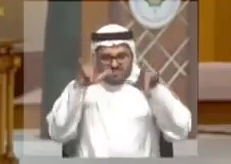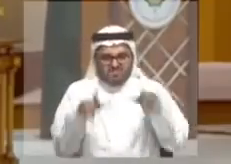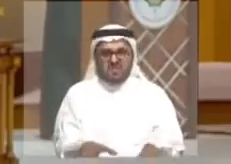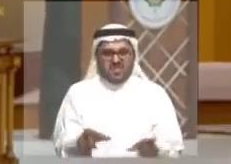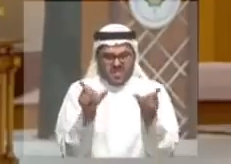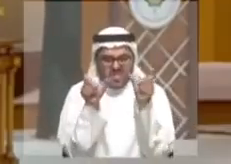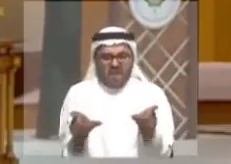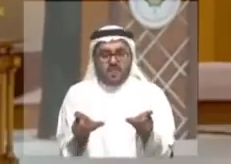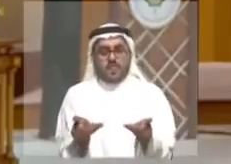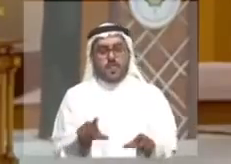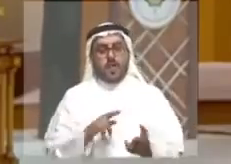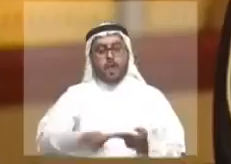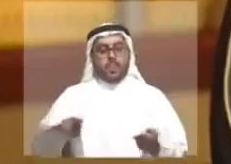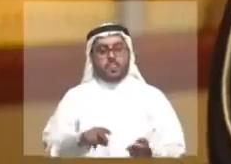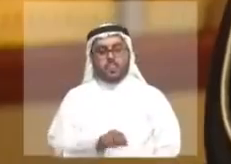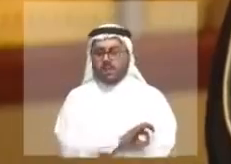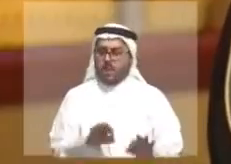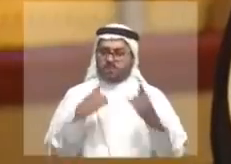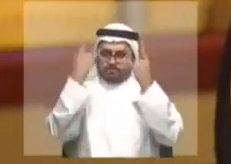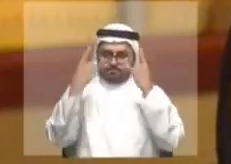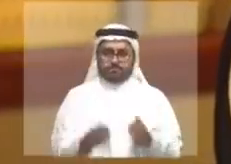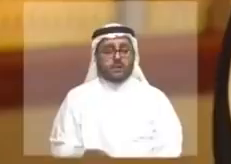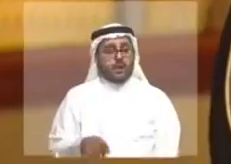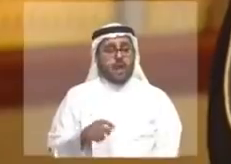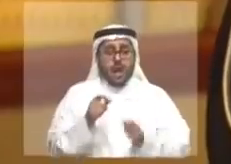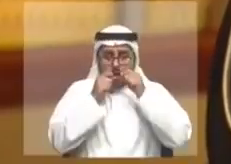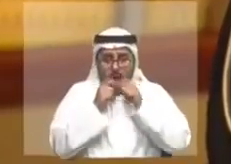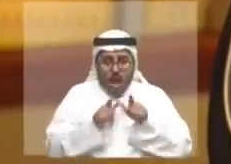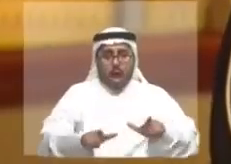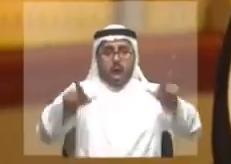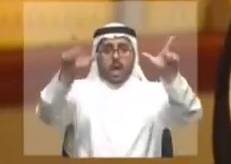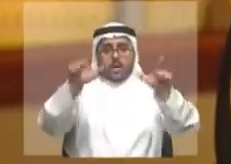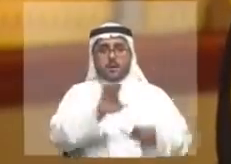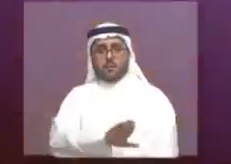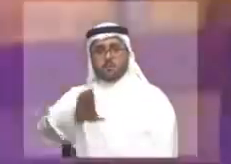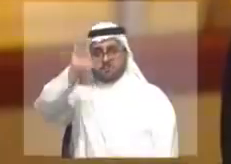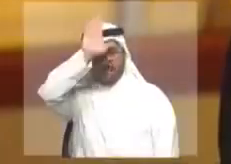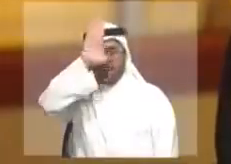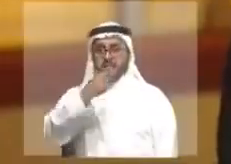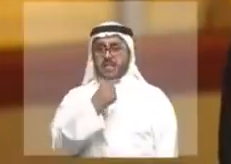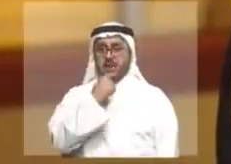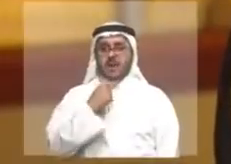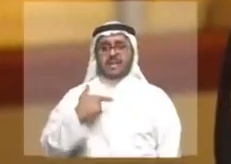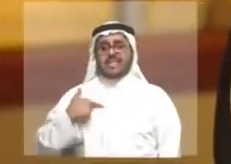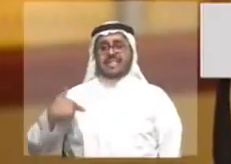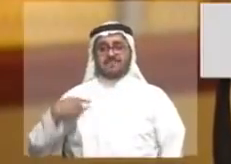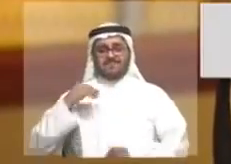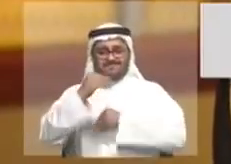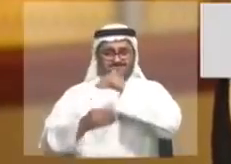إجراءاتها لصون وحفظ أمنها. وقد أعلن خادم الحرمين الشريفين عن تسمية القمة